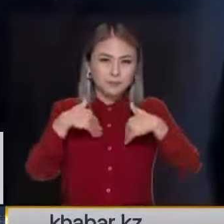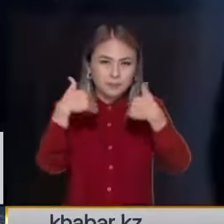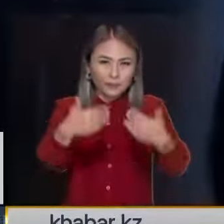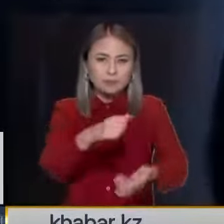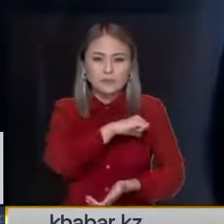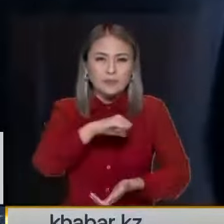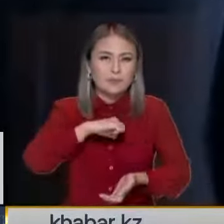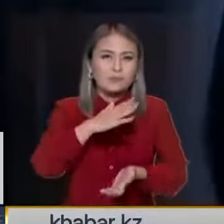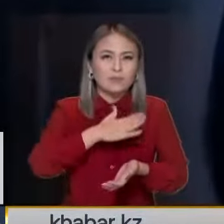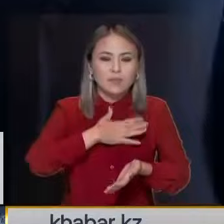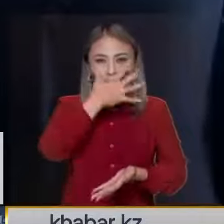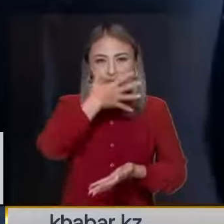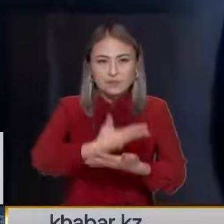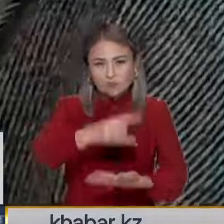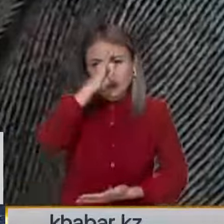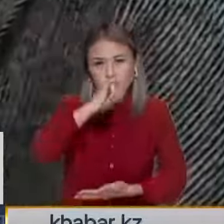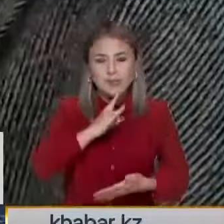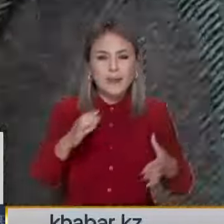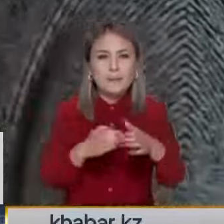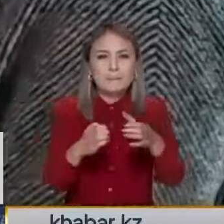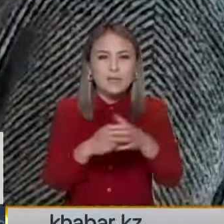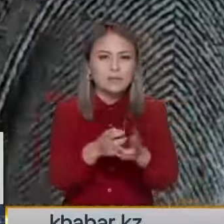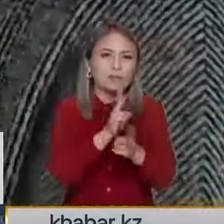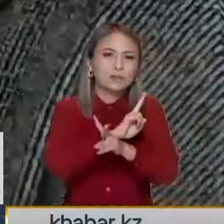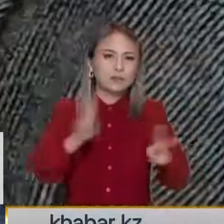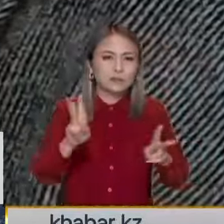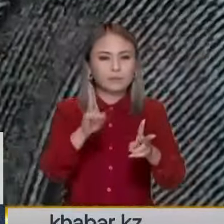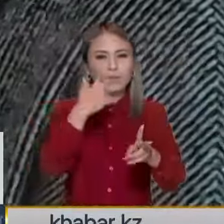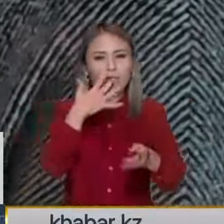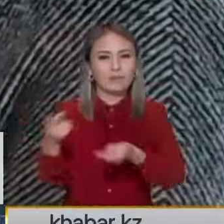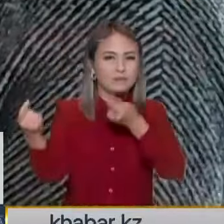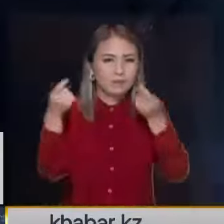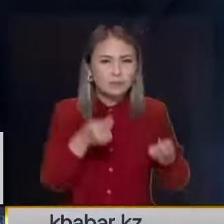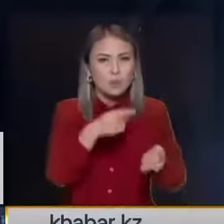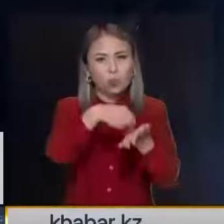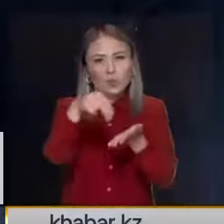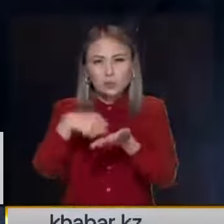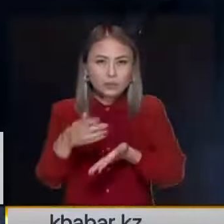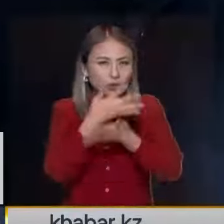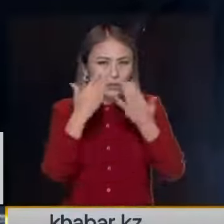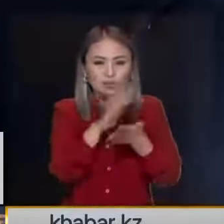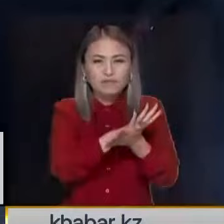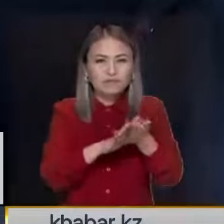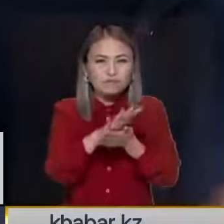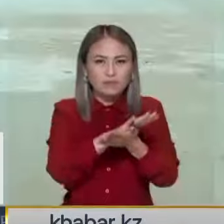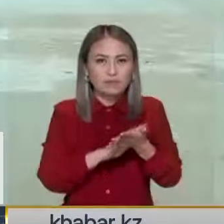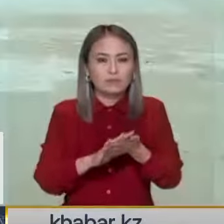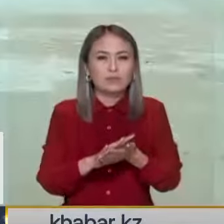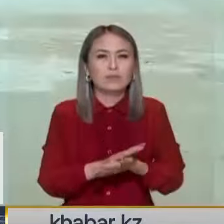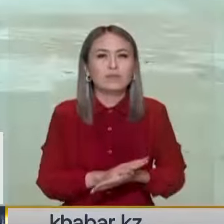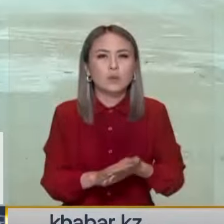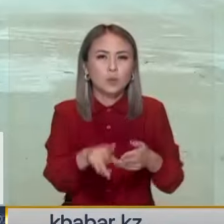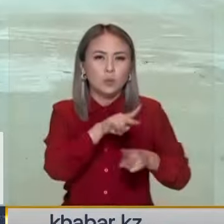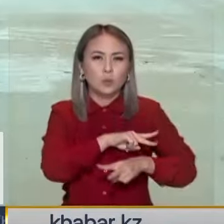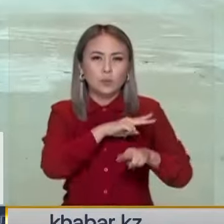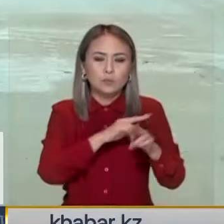қуаныштысы ол өзіміздің Қазақстандық компания. Ешқайдан сырттан келген жоқ. Ол да жақсы көрсеткіш. Еңбек